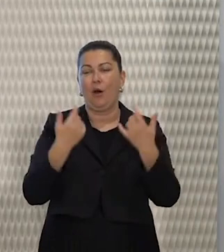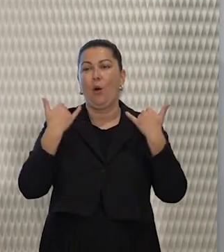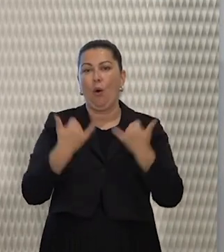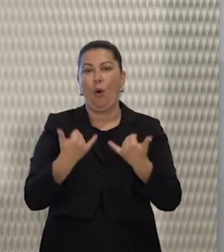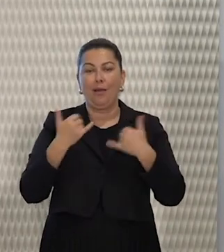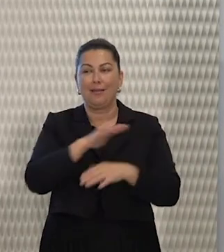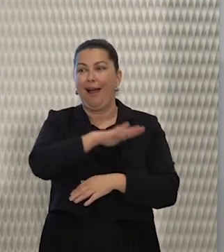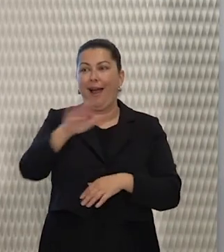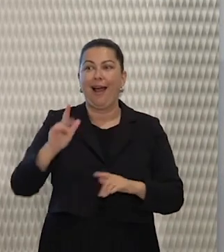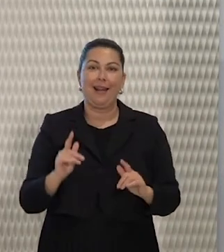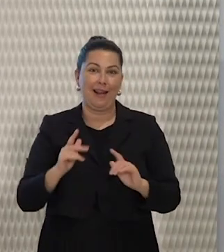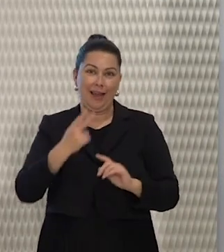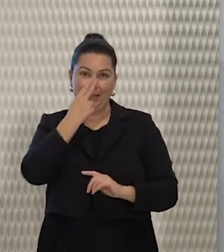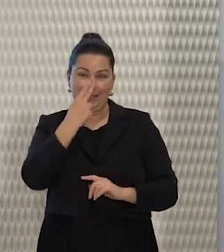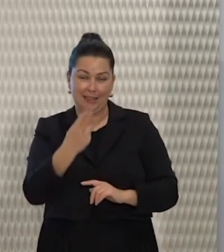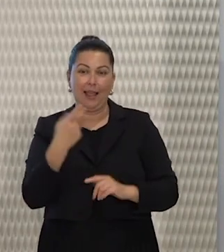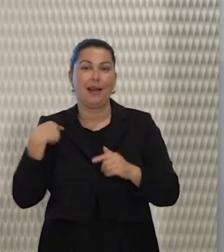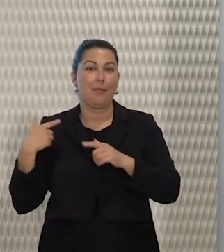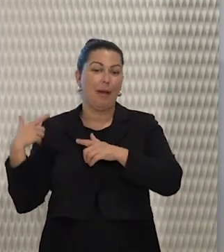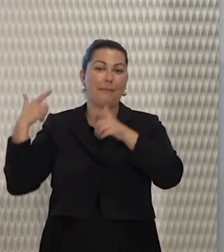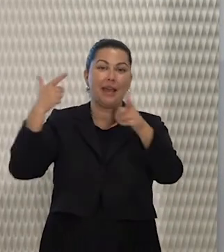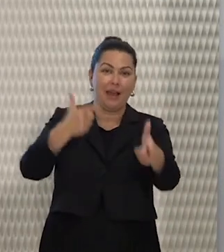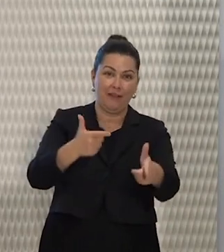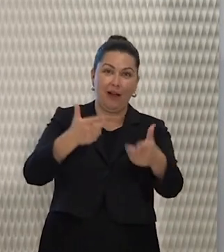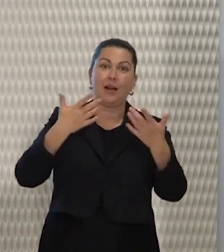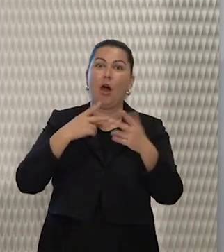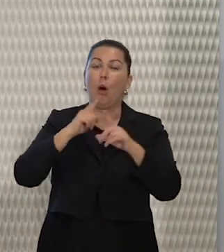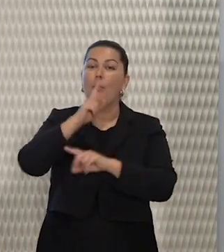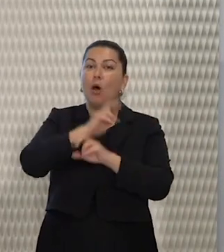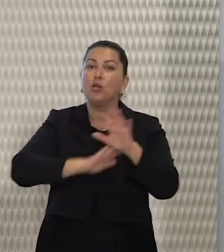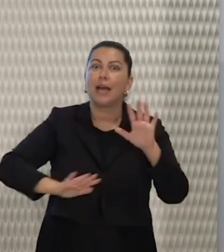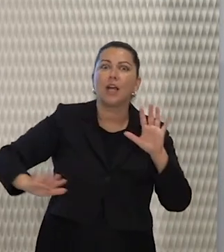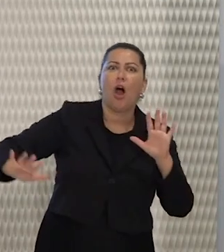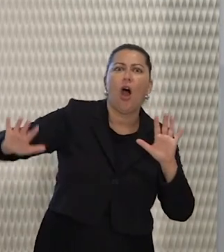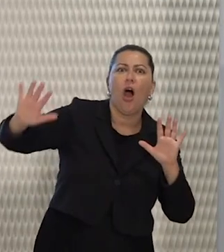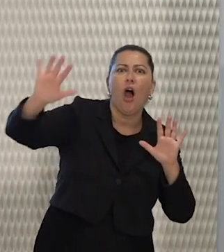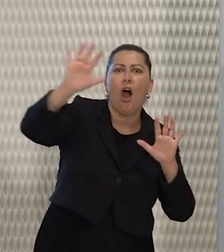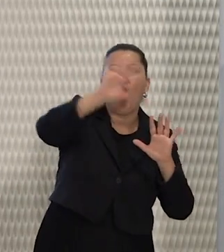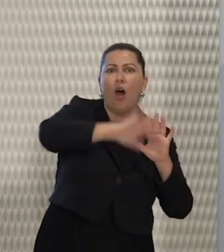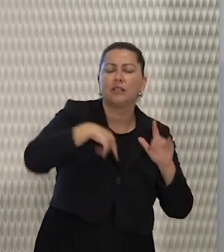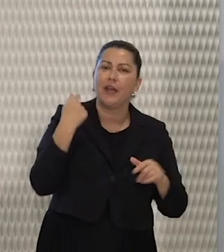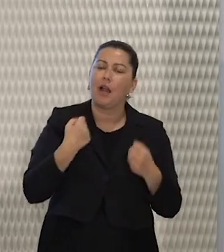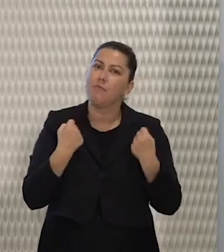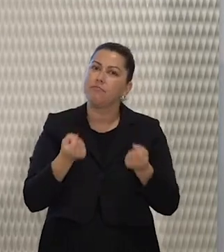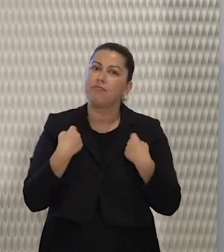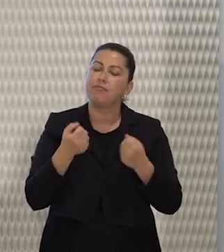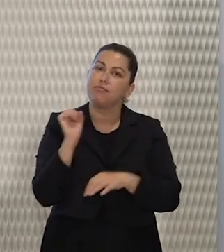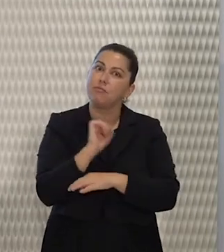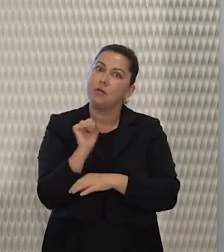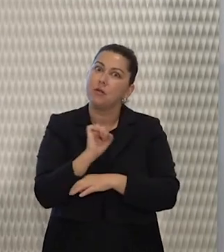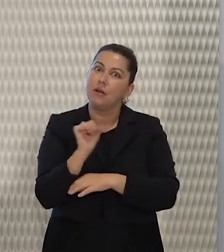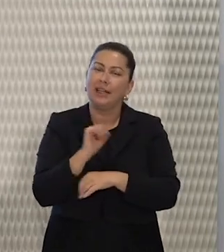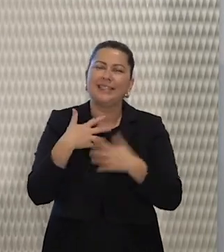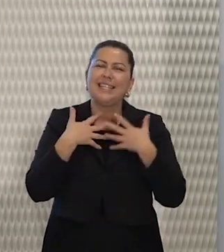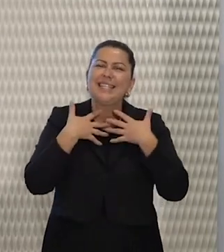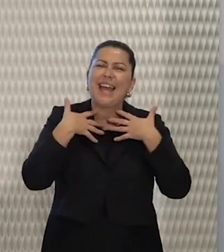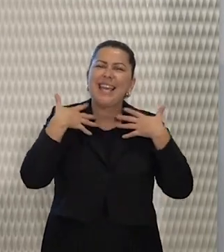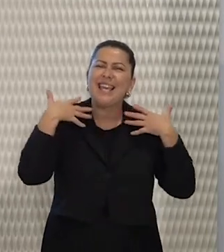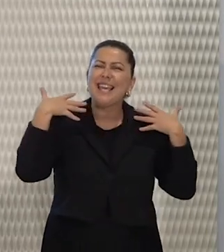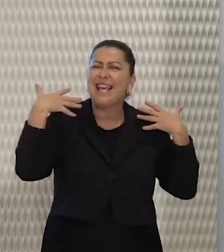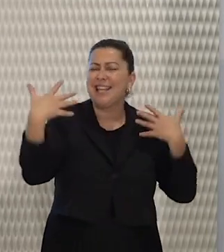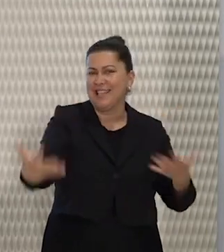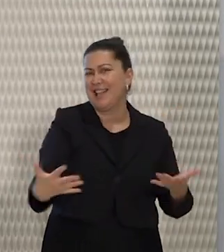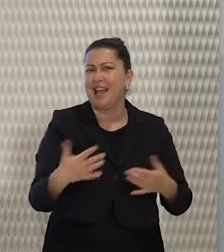leibhaftig erfahren, als wir hierher gefahren sind, wie groß Oberösterreich ist. Ja, es ist riesig.